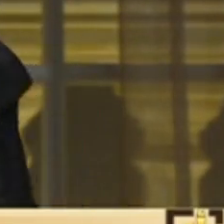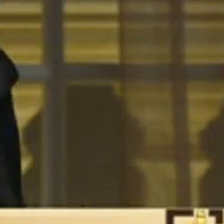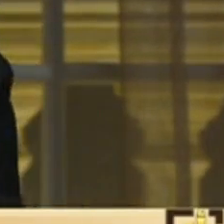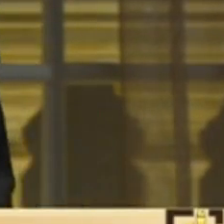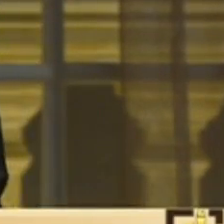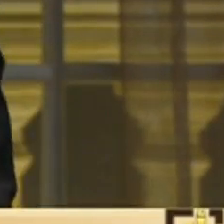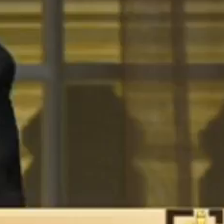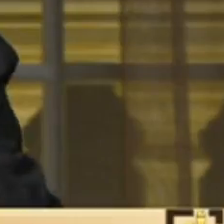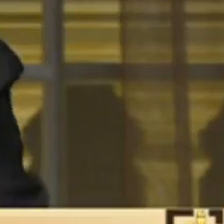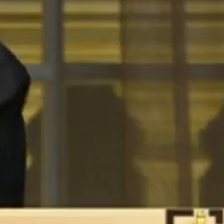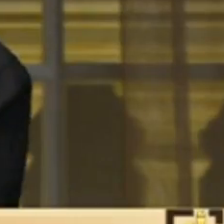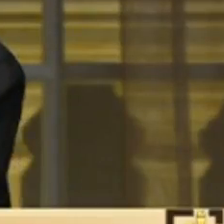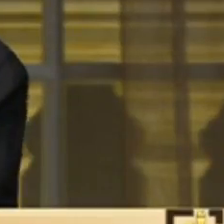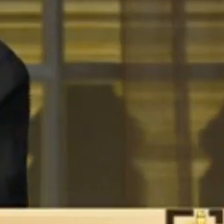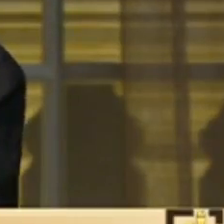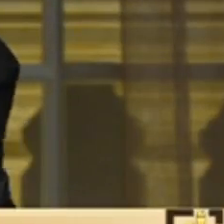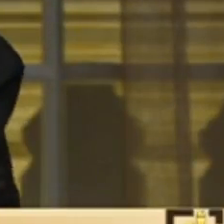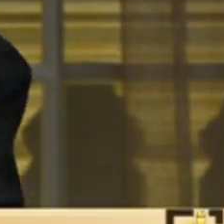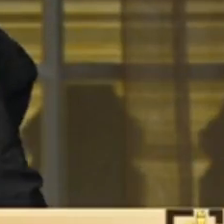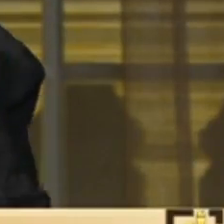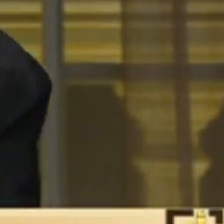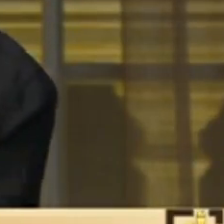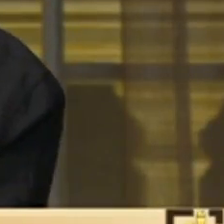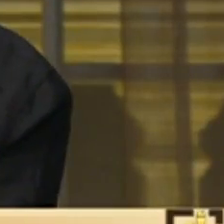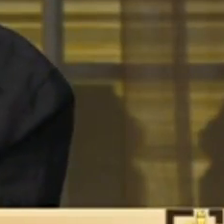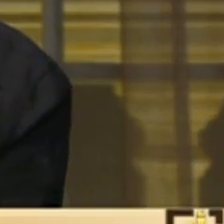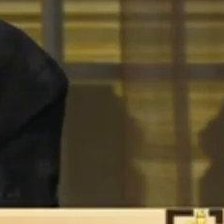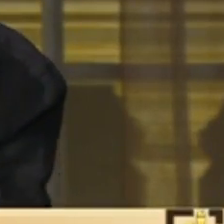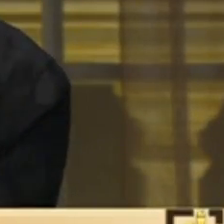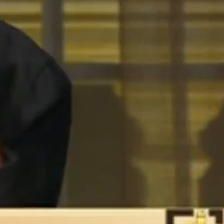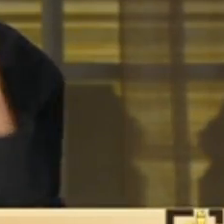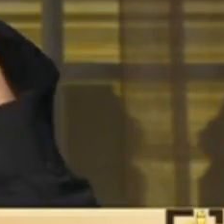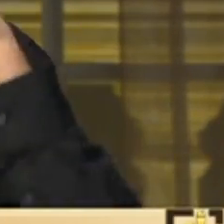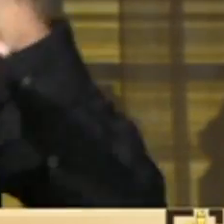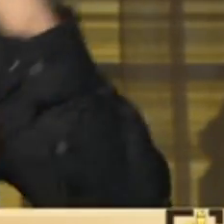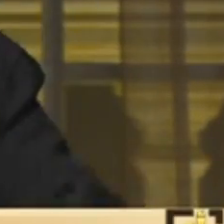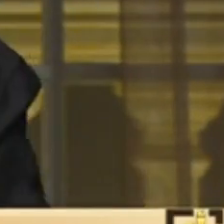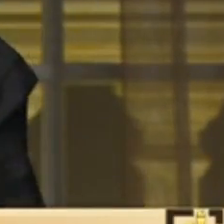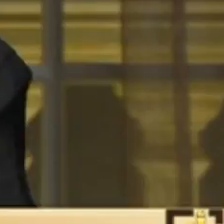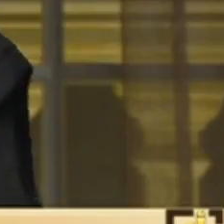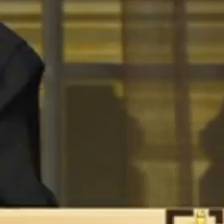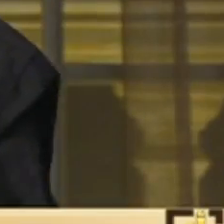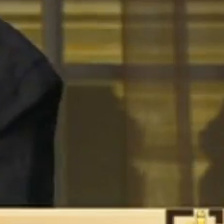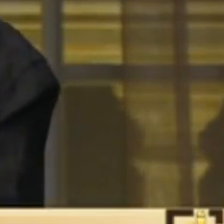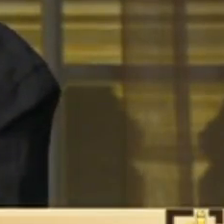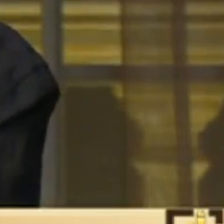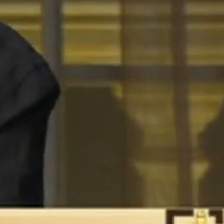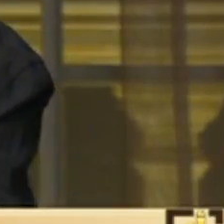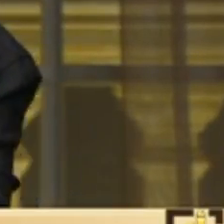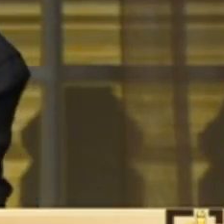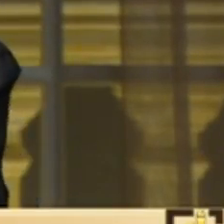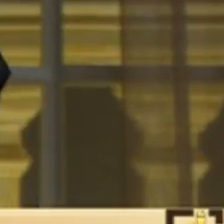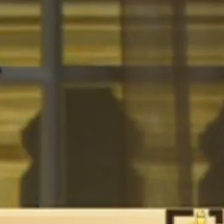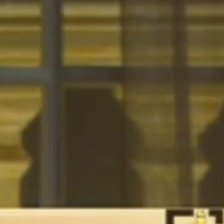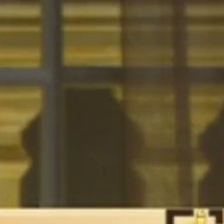كتيره، الصوم بيتكلم هي مش فاهمه هو مش فاهم، طبعا لغه الاشاره، هم كانوا خايفين ان بعد كده